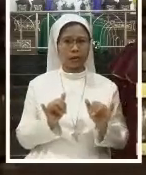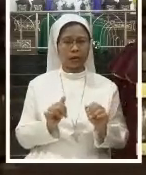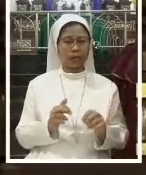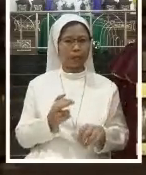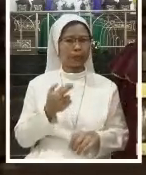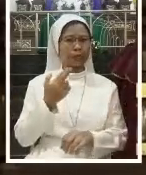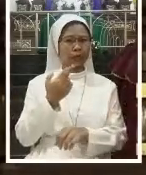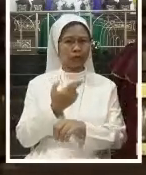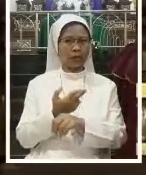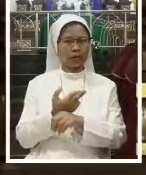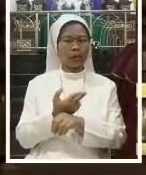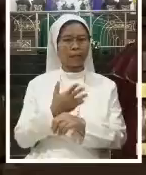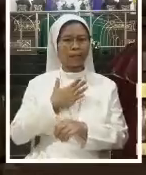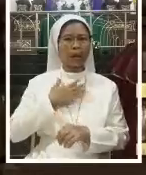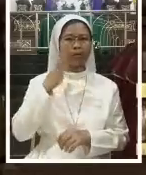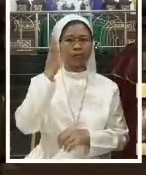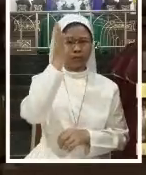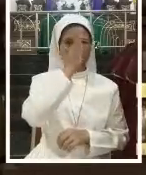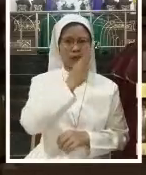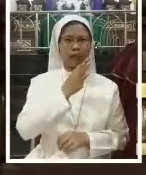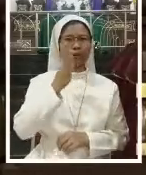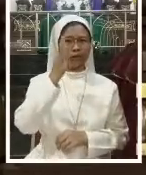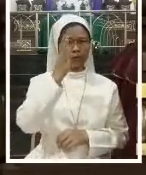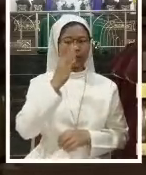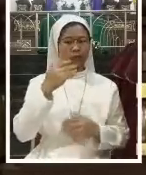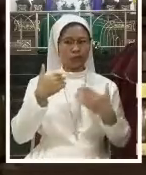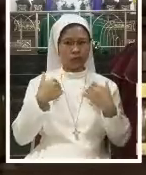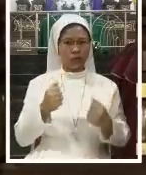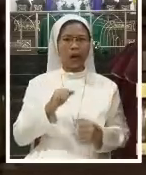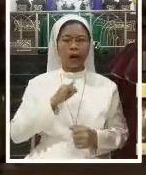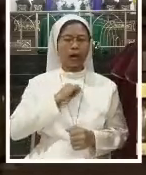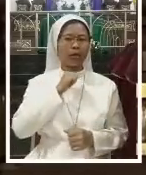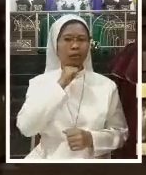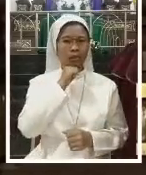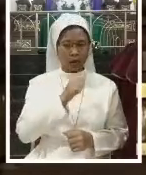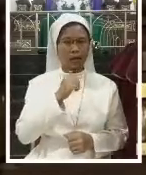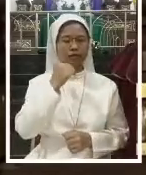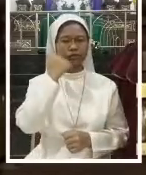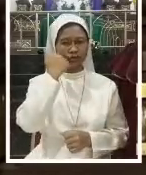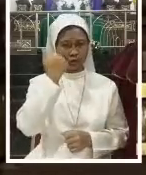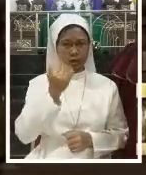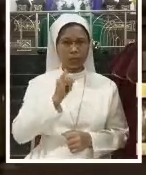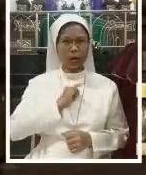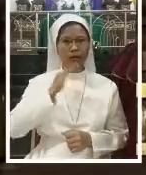matagas ang sakong lalawgon, aram ko na day ako masusupog.